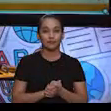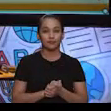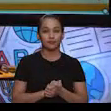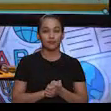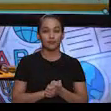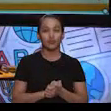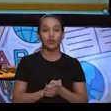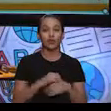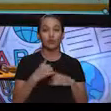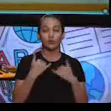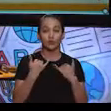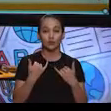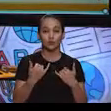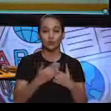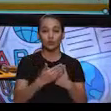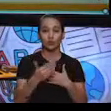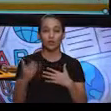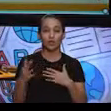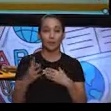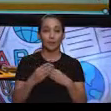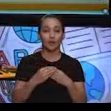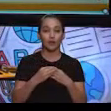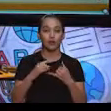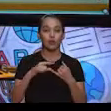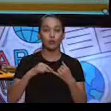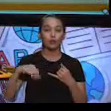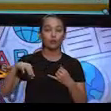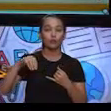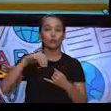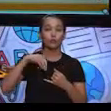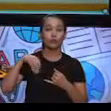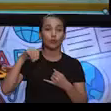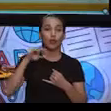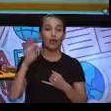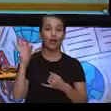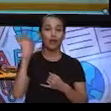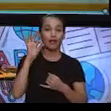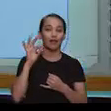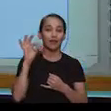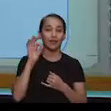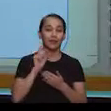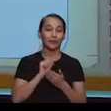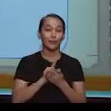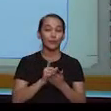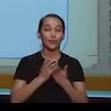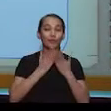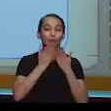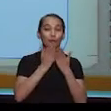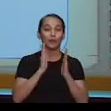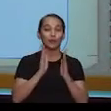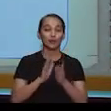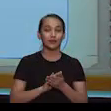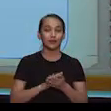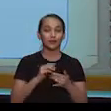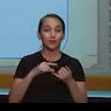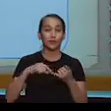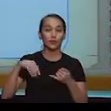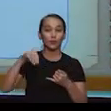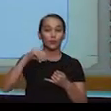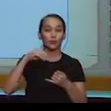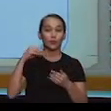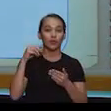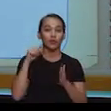Ana endi siz bilan tuproq haqidagi topshirig'imni o'qib eshitiraman.